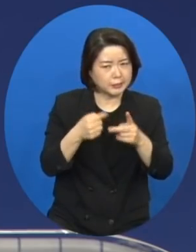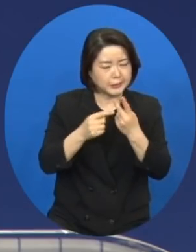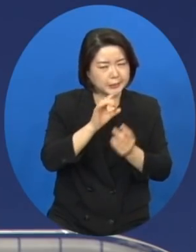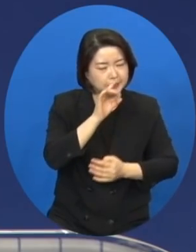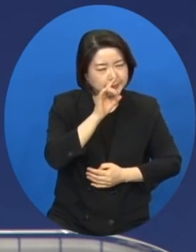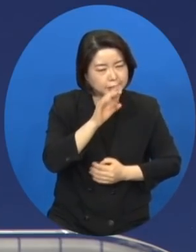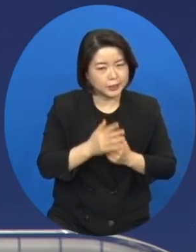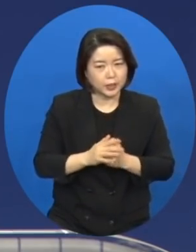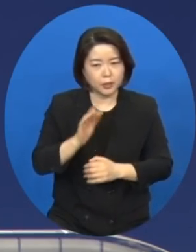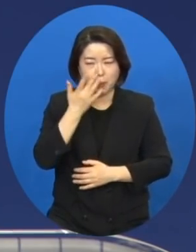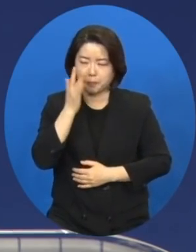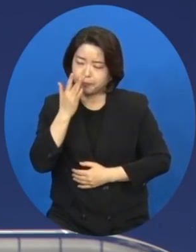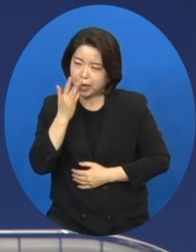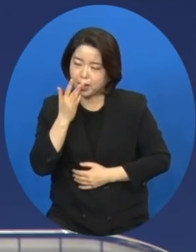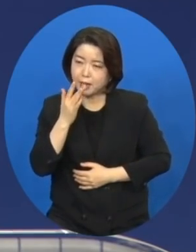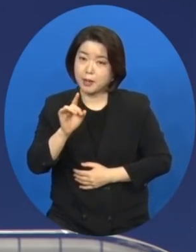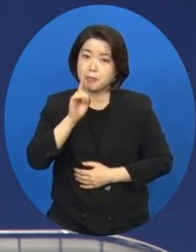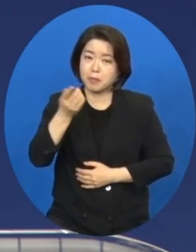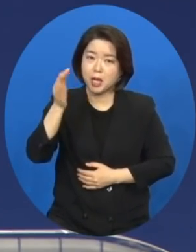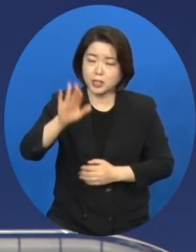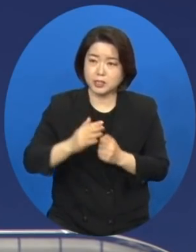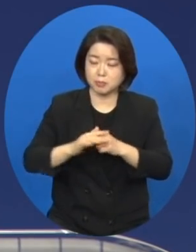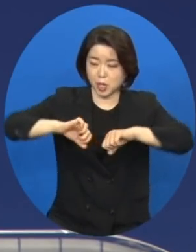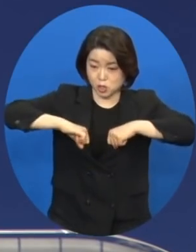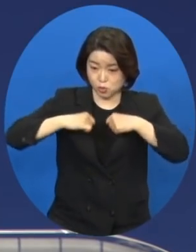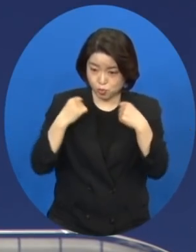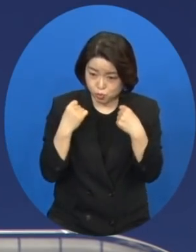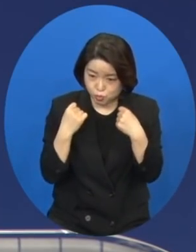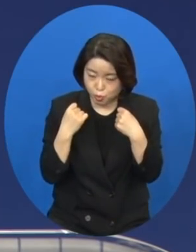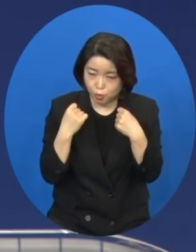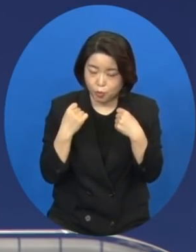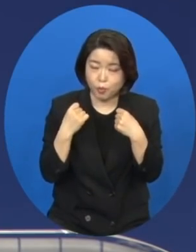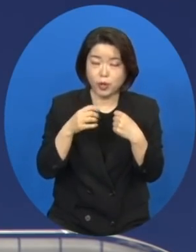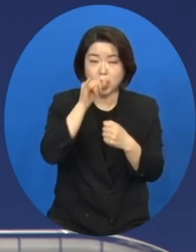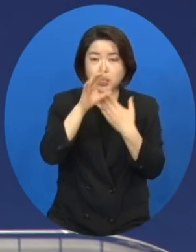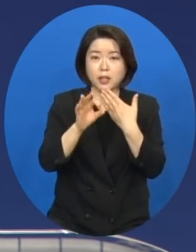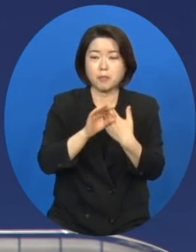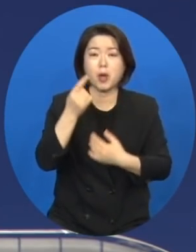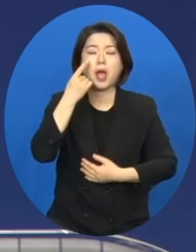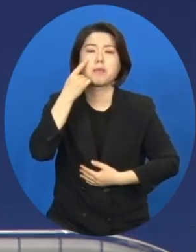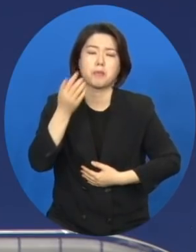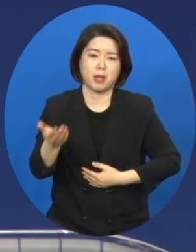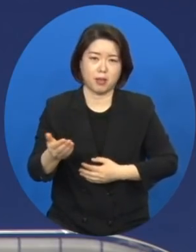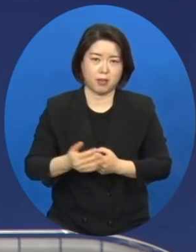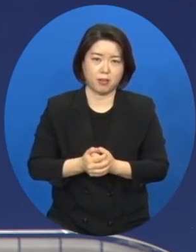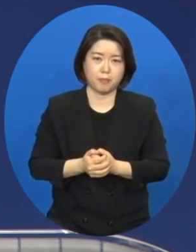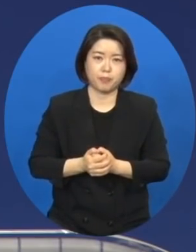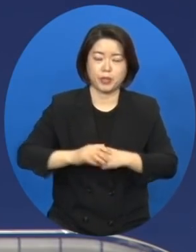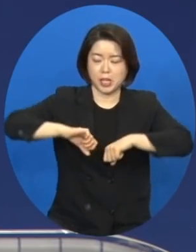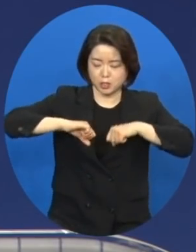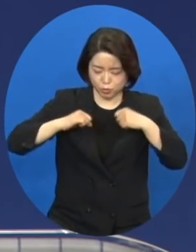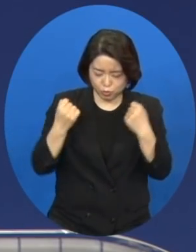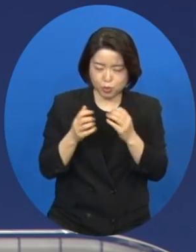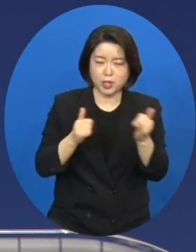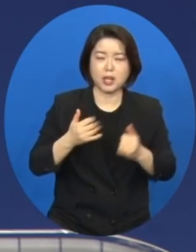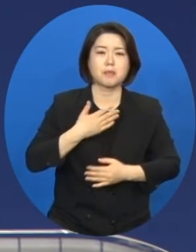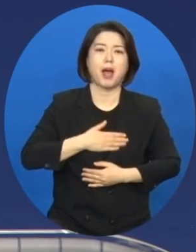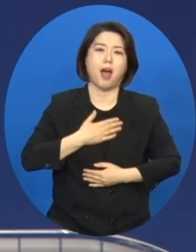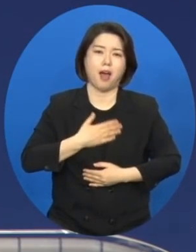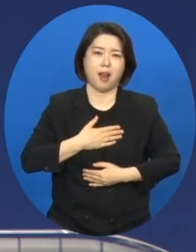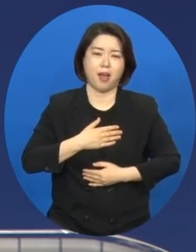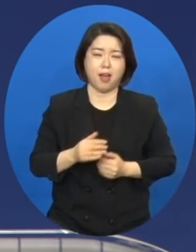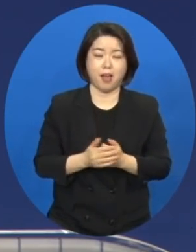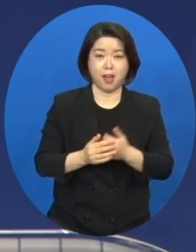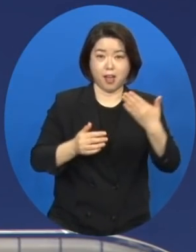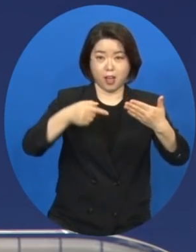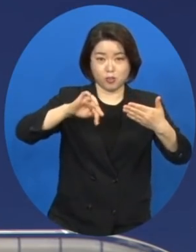말도 안 되는 순종이라고 하는 것이 있다면 한번 순종해 보시기 바랍니다. 순종한 자는 알게 돼요. 자, 9절에